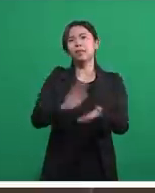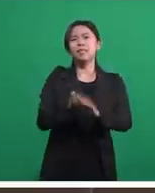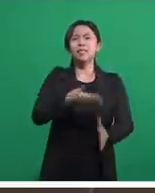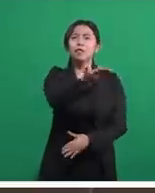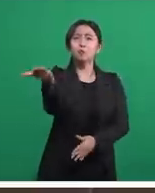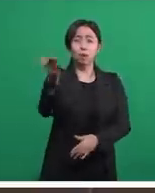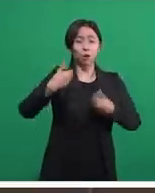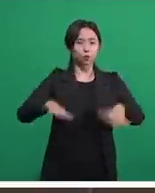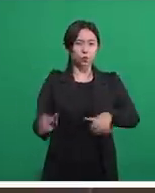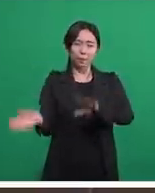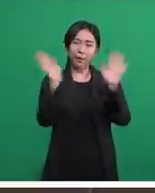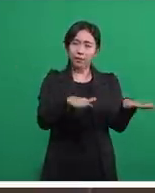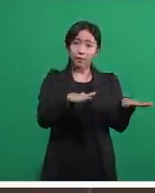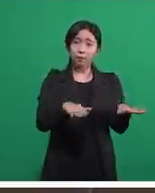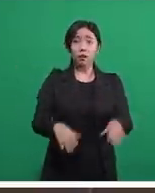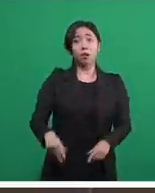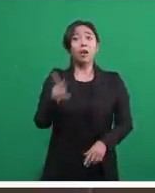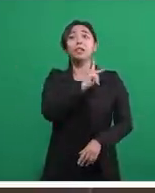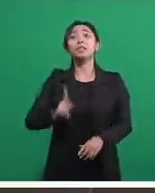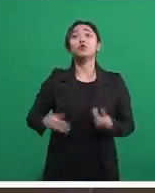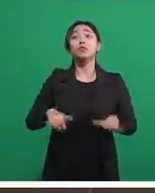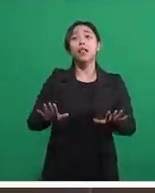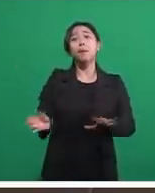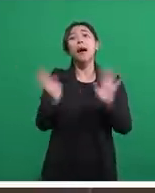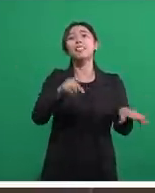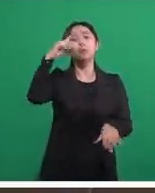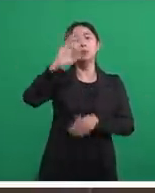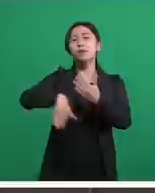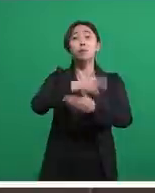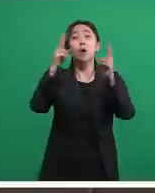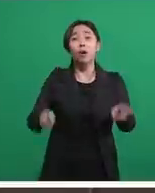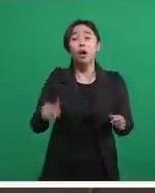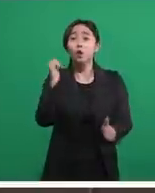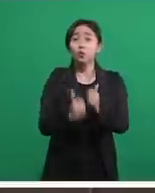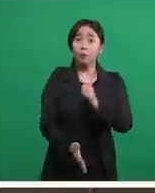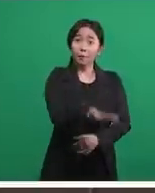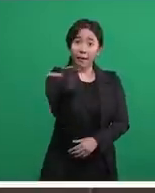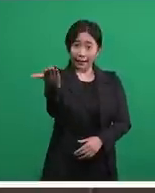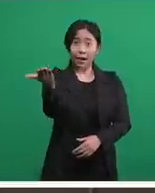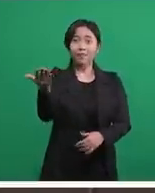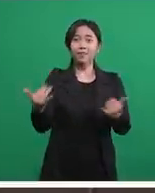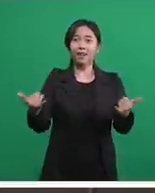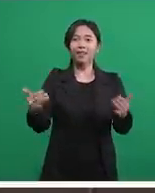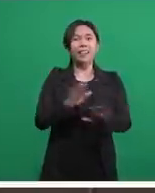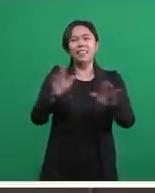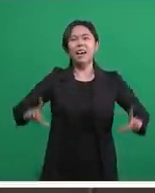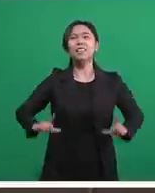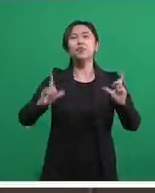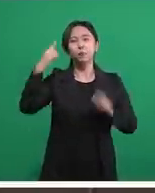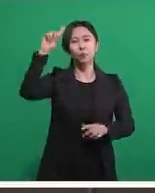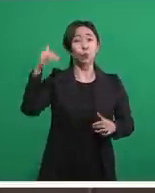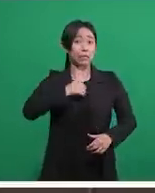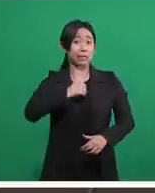mereka semua sudah mati. Dan Kristus telah mati untuk semua orang, supaya mereka yang hidup tidak lagi hidup untuk